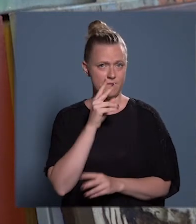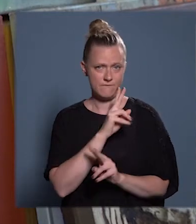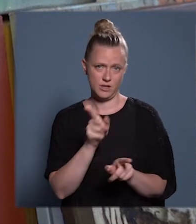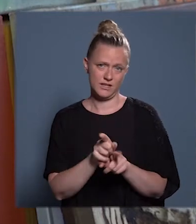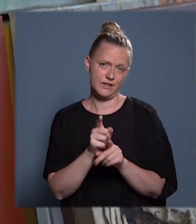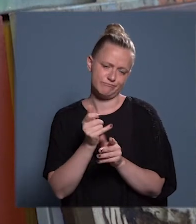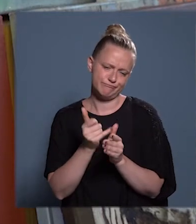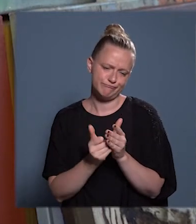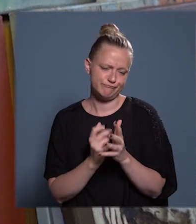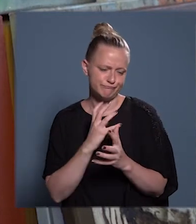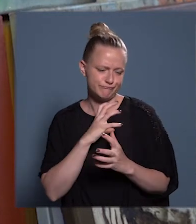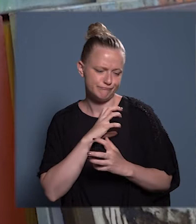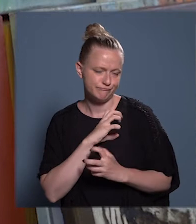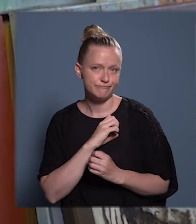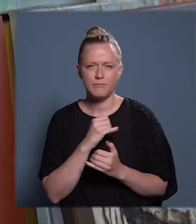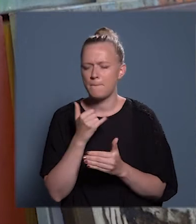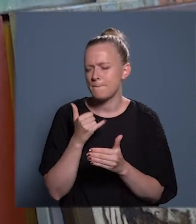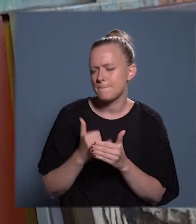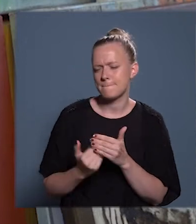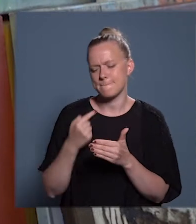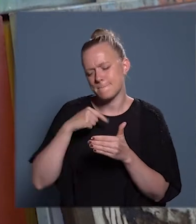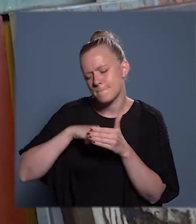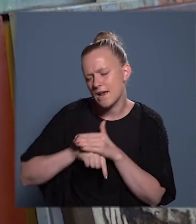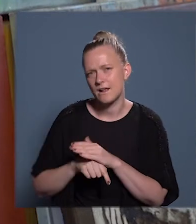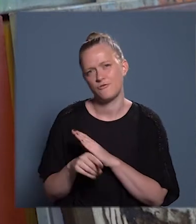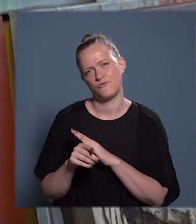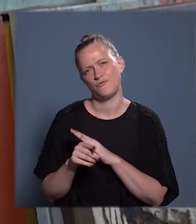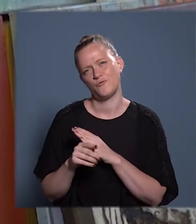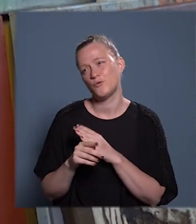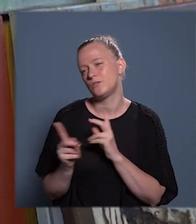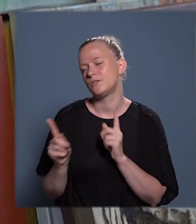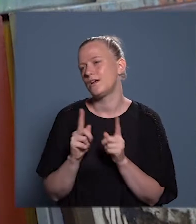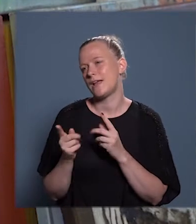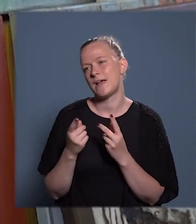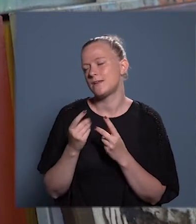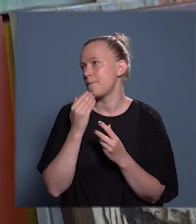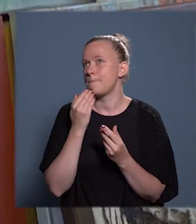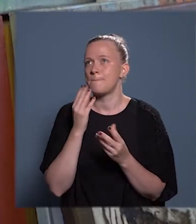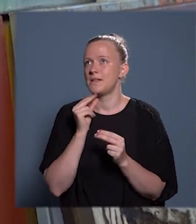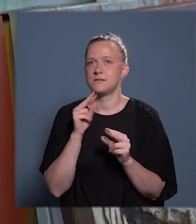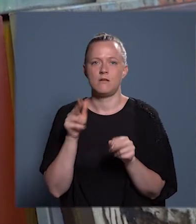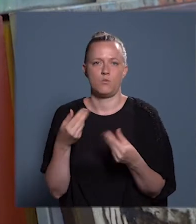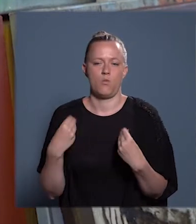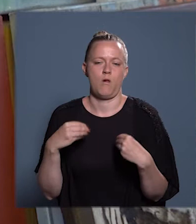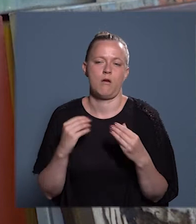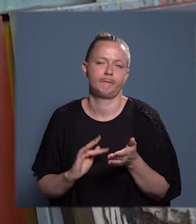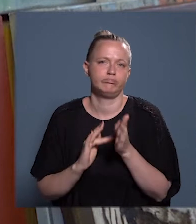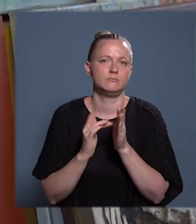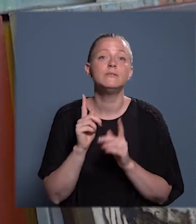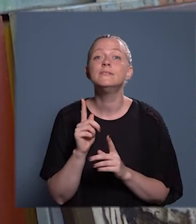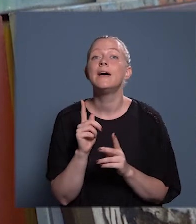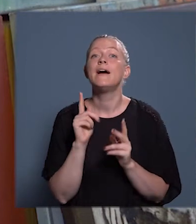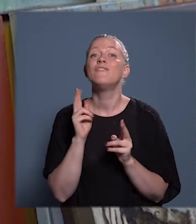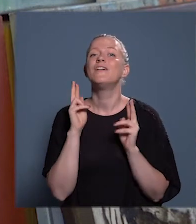A legbelsőbb énje, amiről nem is szeret talán beszélni, vagy nem is beszél, de van remény még